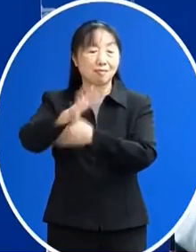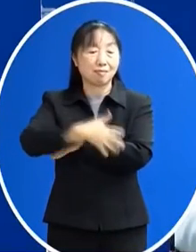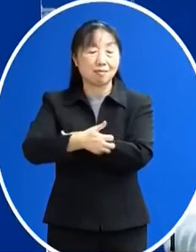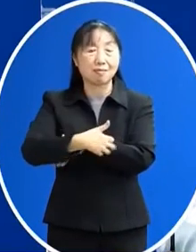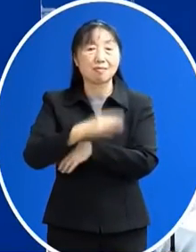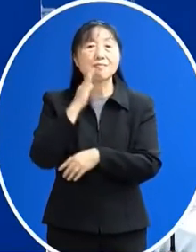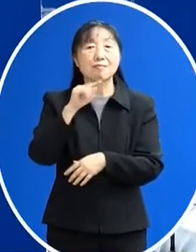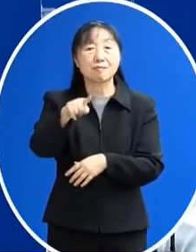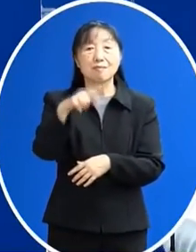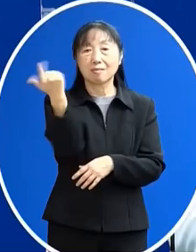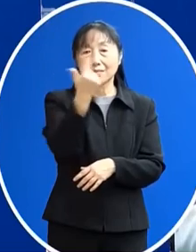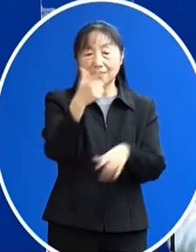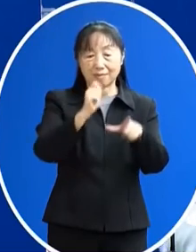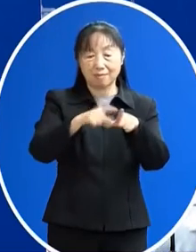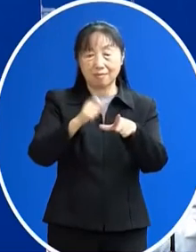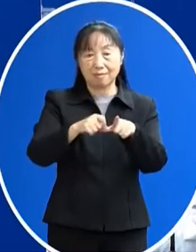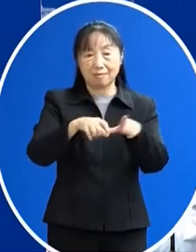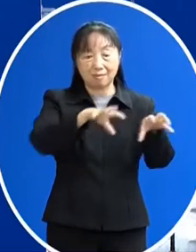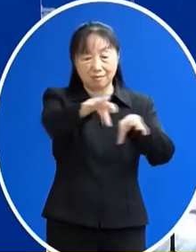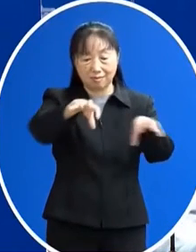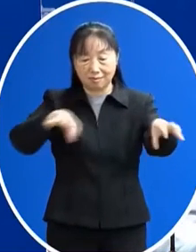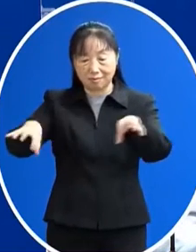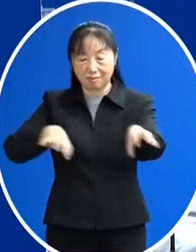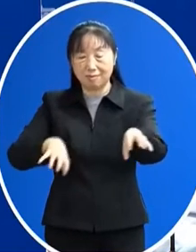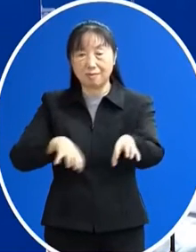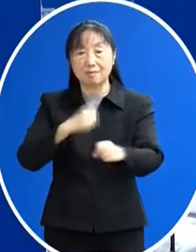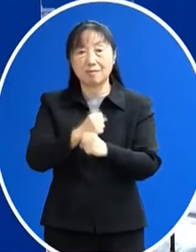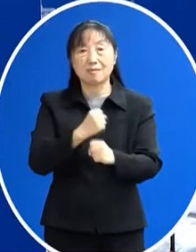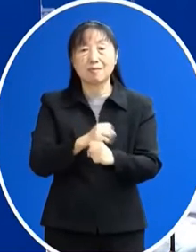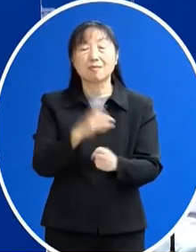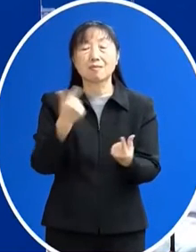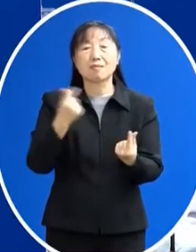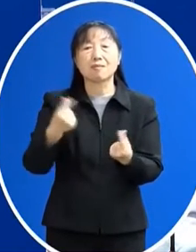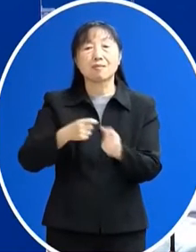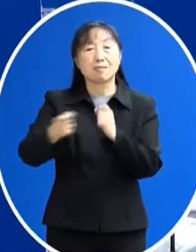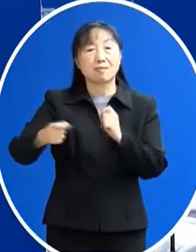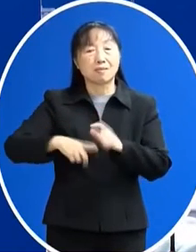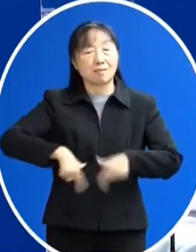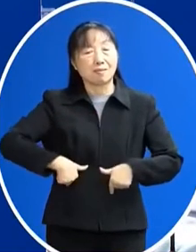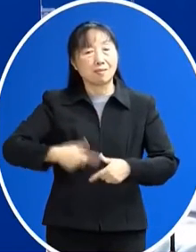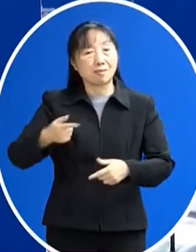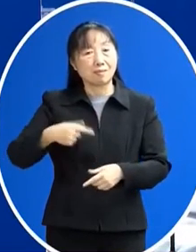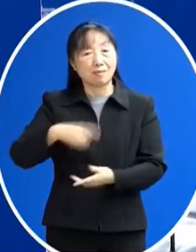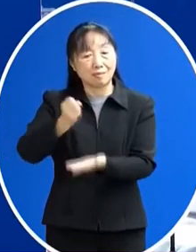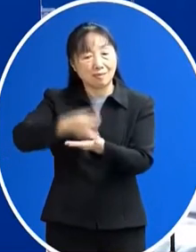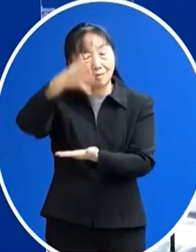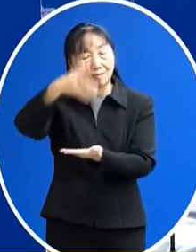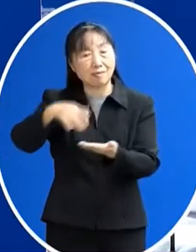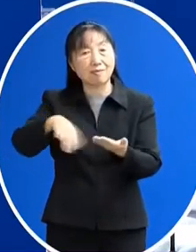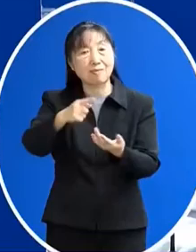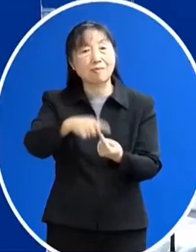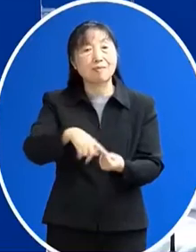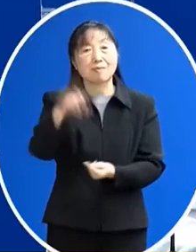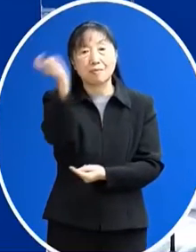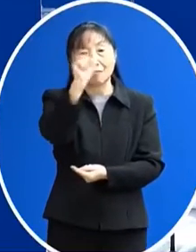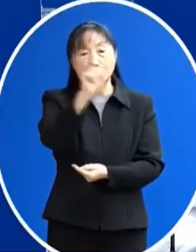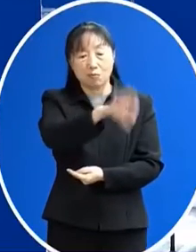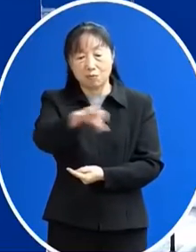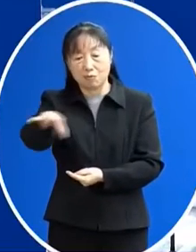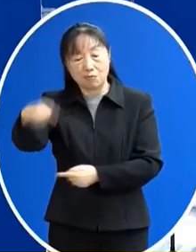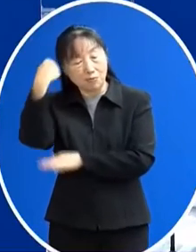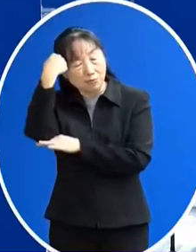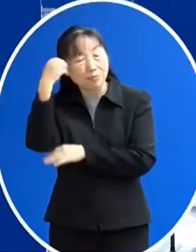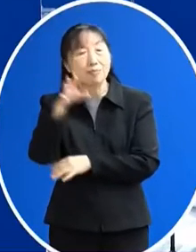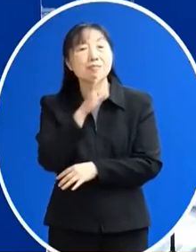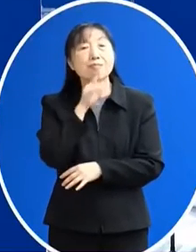它分属6家公司，那住在不同的包括远雄宿舍的10个地方，外面还有9个地方，那所以